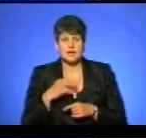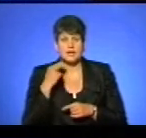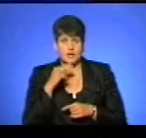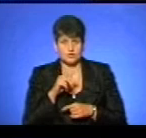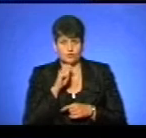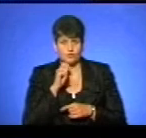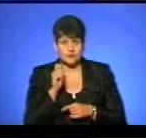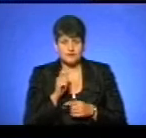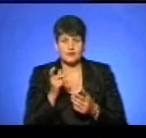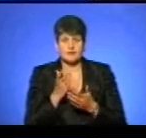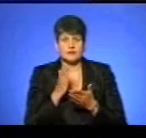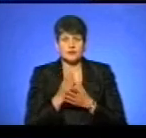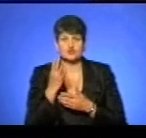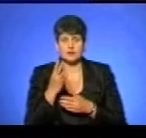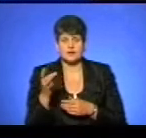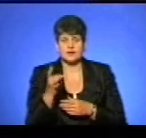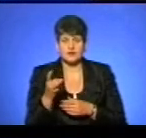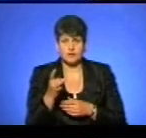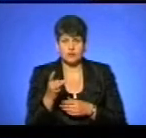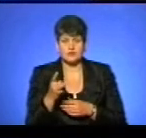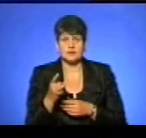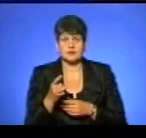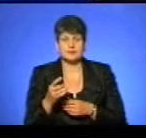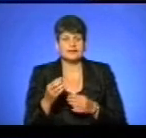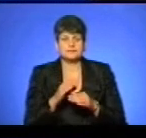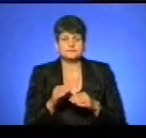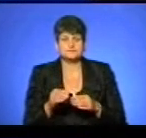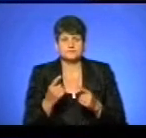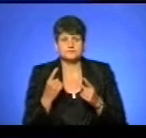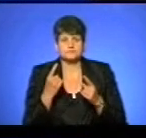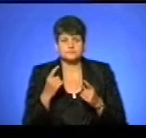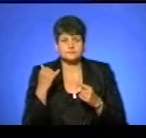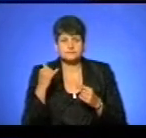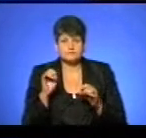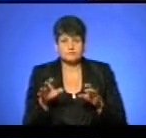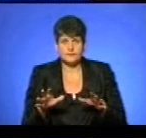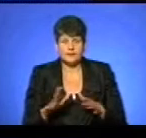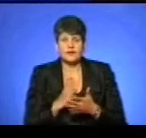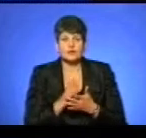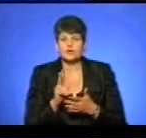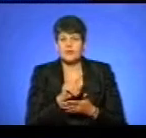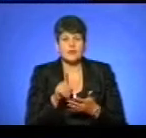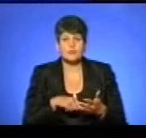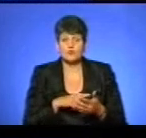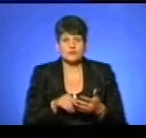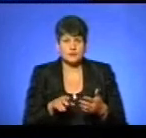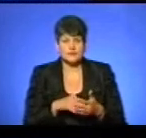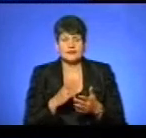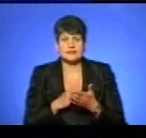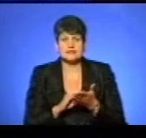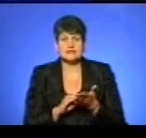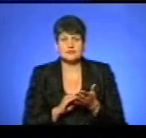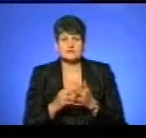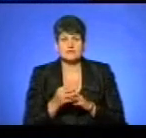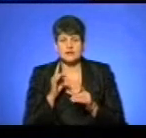Україні, але є 4 райони, які жодної поголів'я не здали. Розумієте, не повірили. Є такі секретарі в сільських радах,